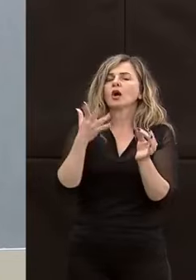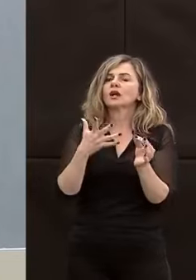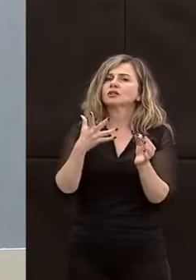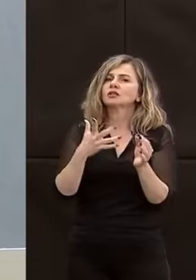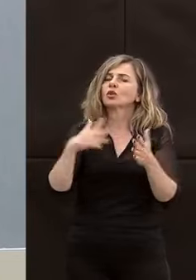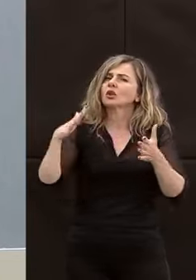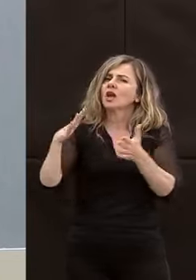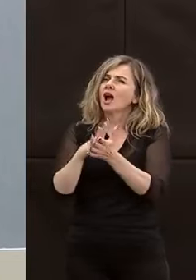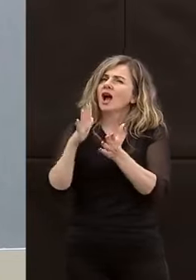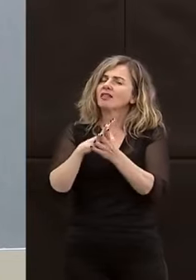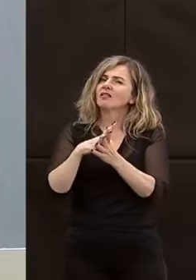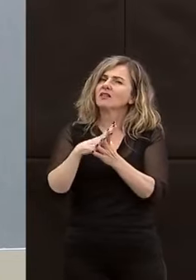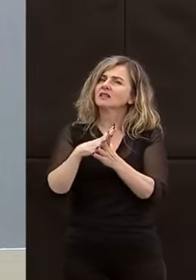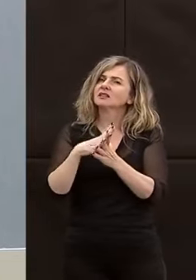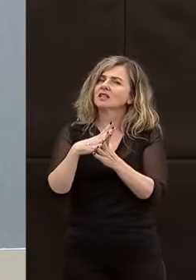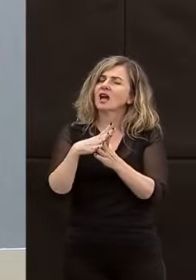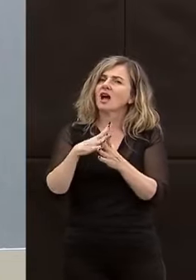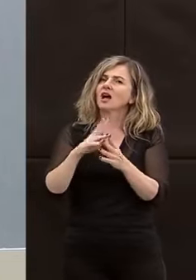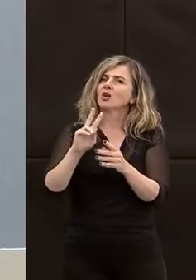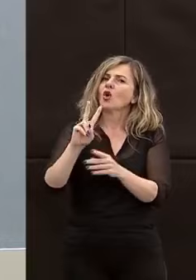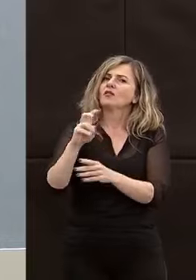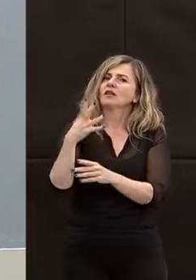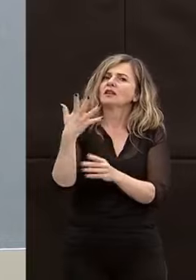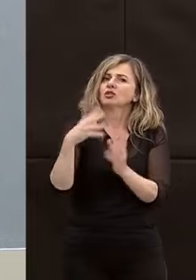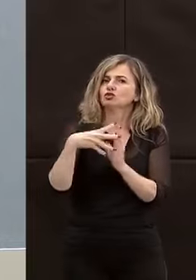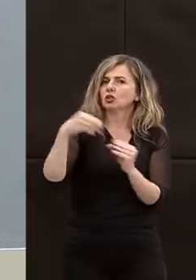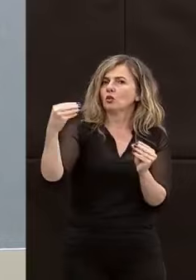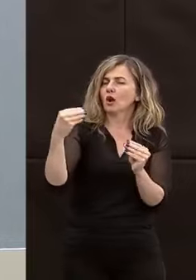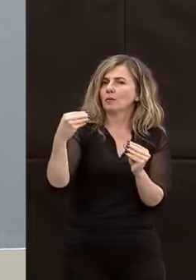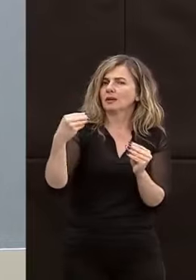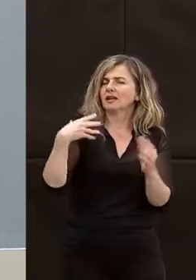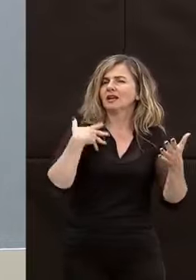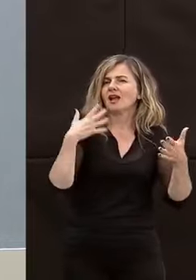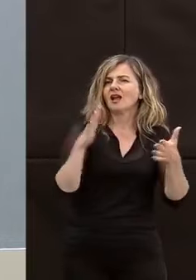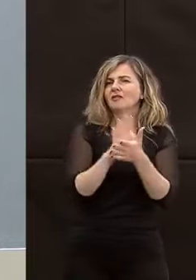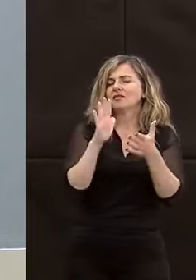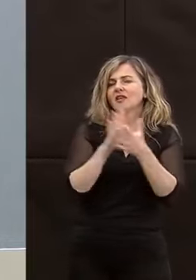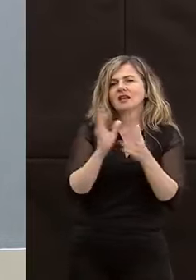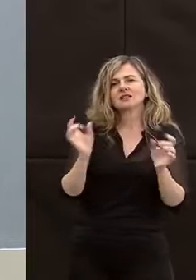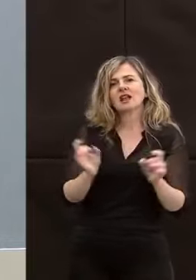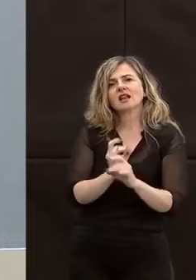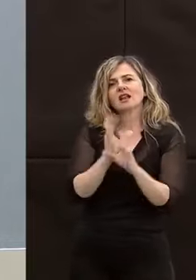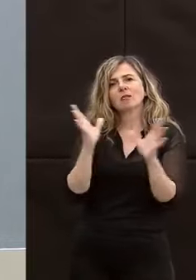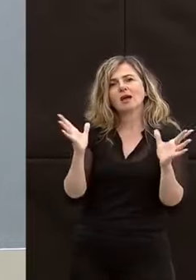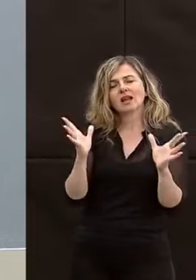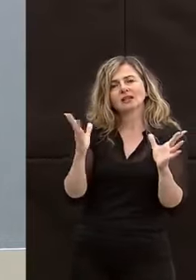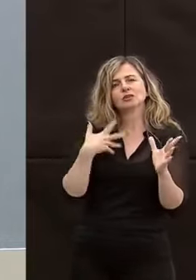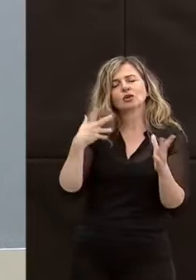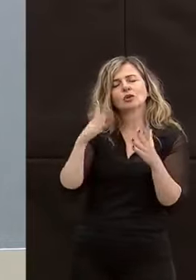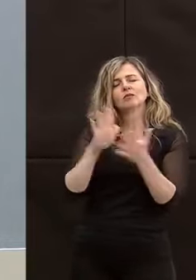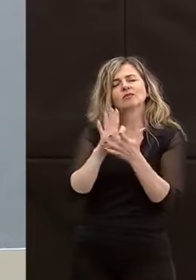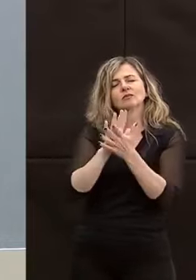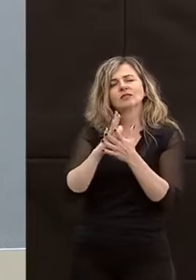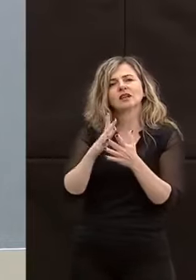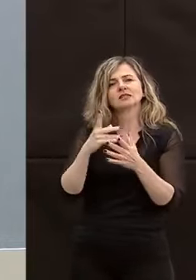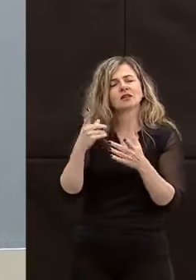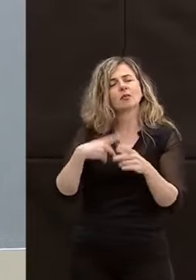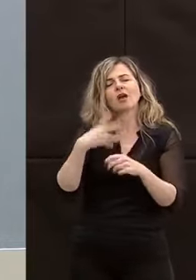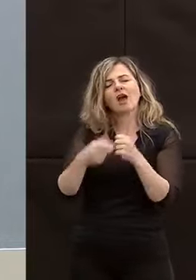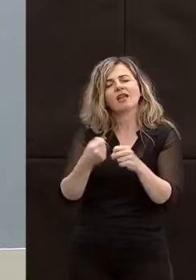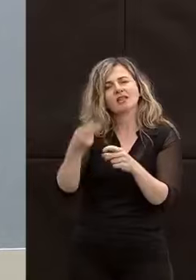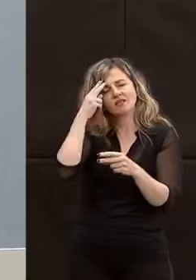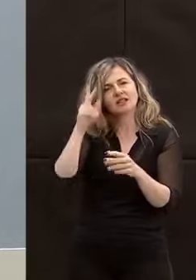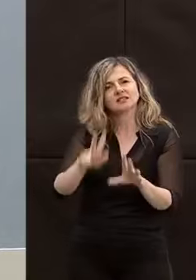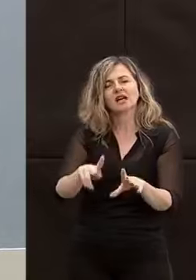come ho detto all'inizio del 25 aprile nella festa nell'occasione della dell'anniversario della liberazione per